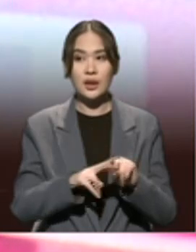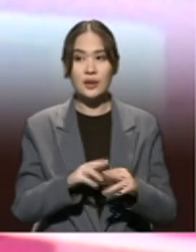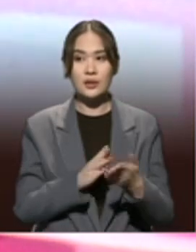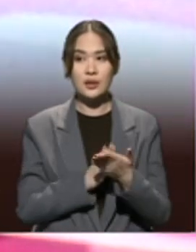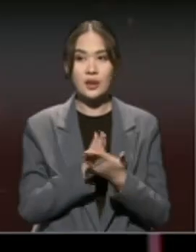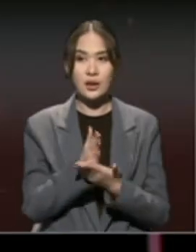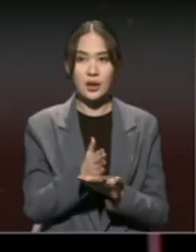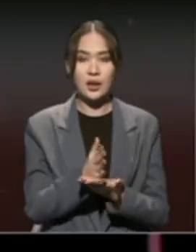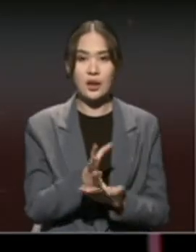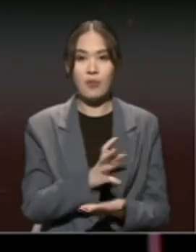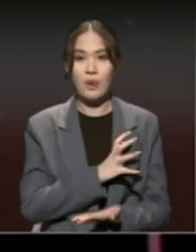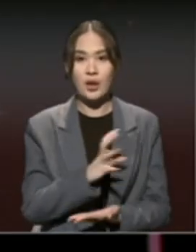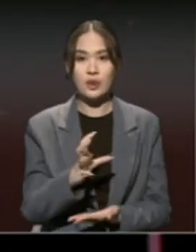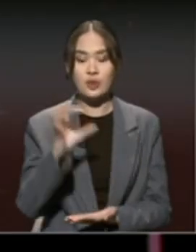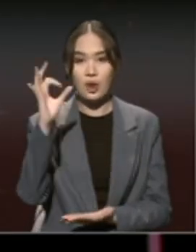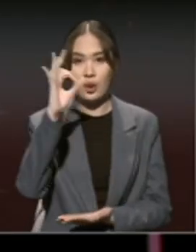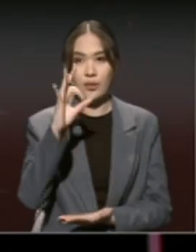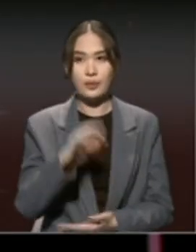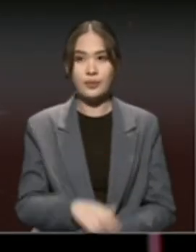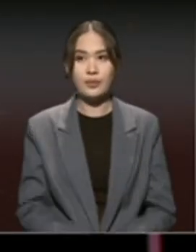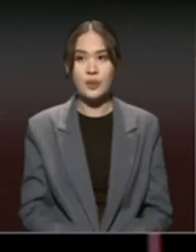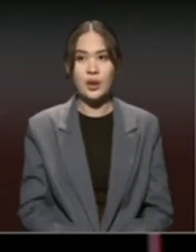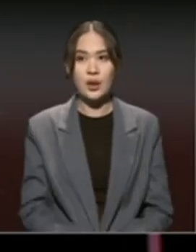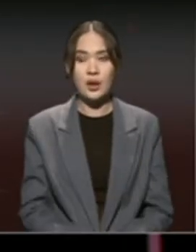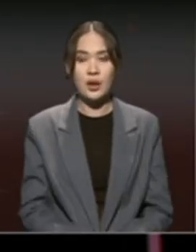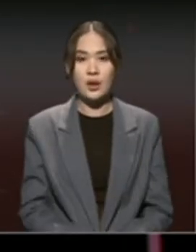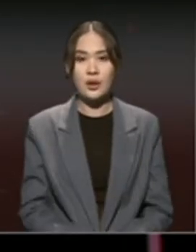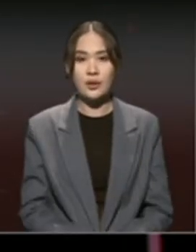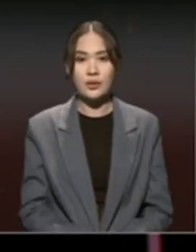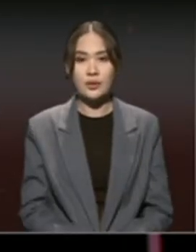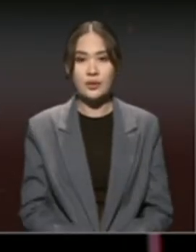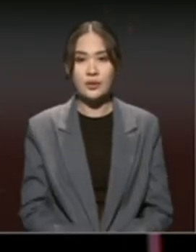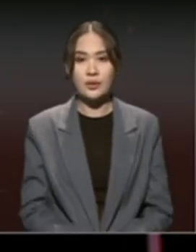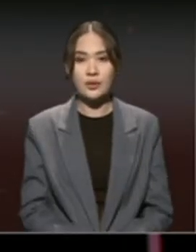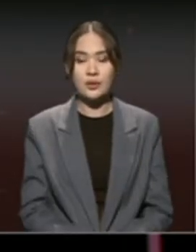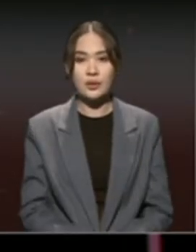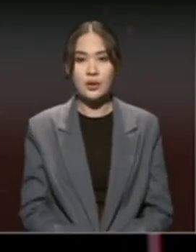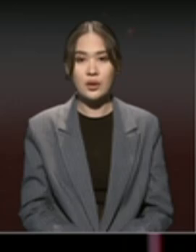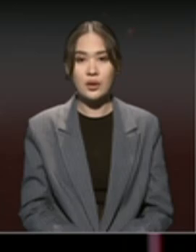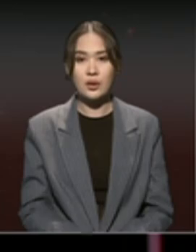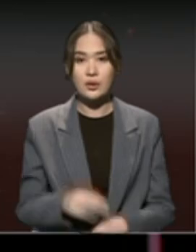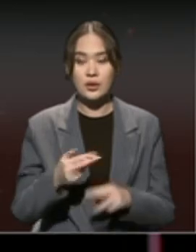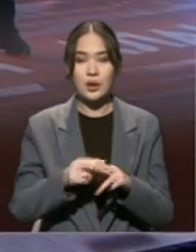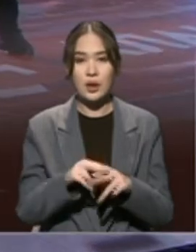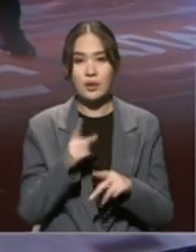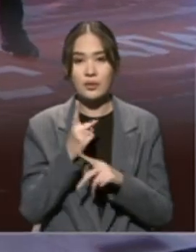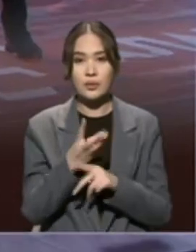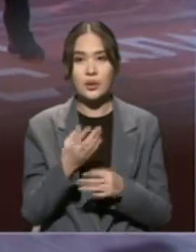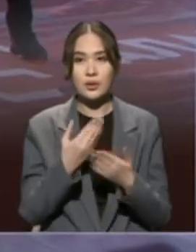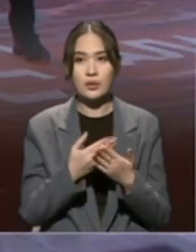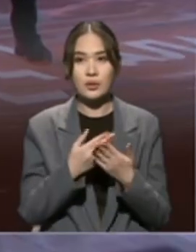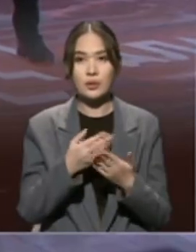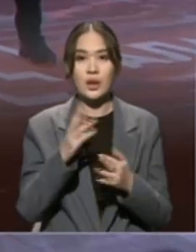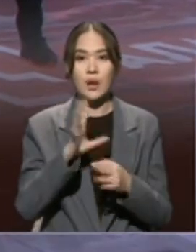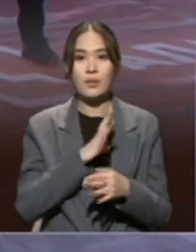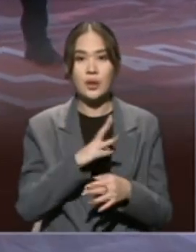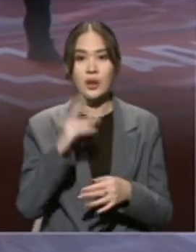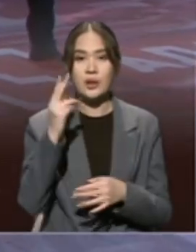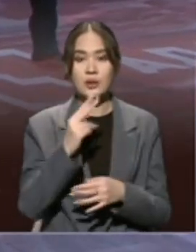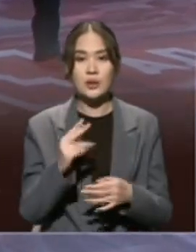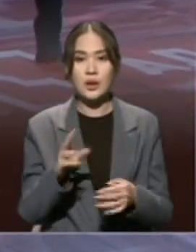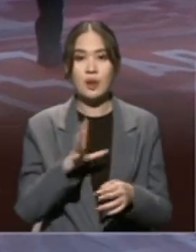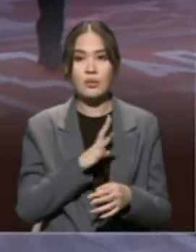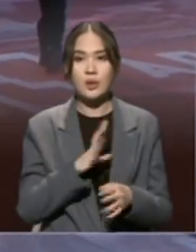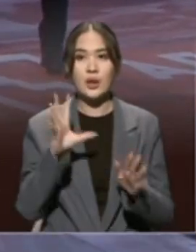тікелей қолдарлардың өсуіне байланысты. Біз өзіміз не өндіреміз? Біз енді құрылыс материалдарын, бірақ мысалы айтайын, біздің Астананың жиегінде кірпіш